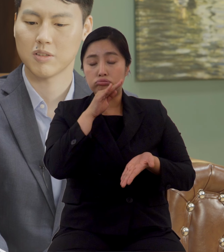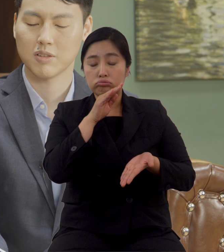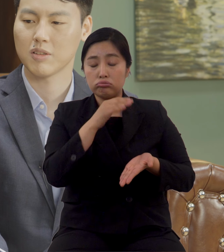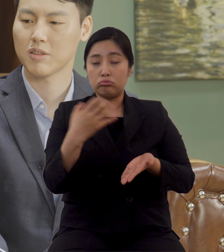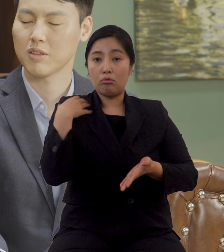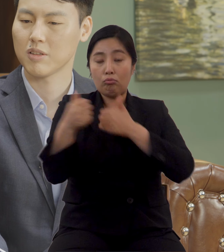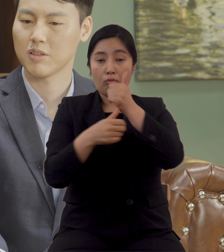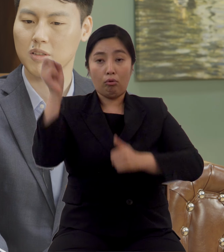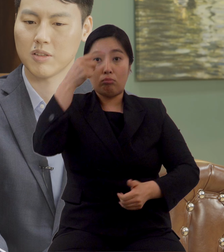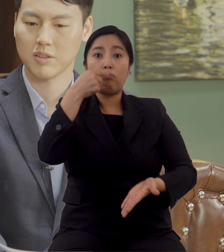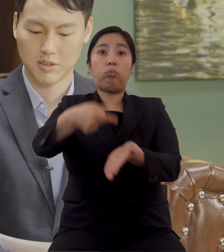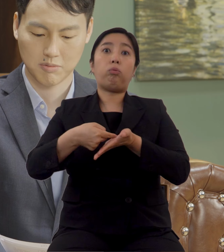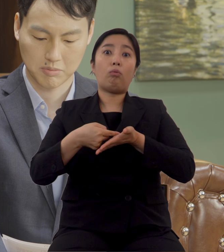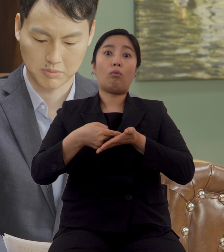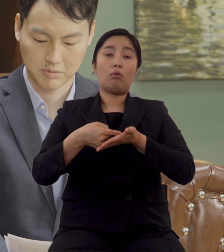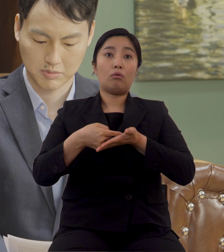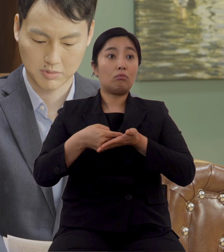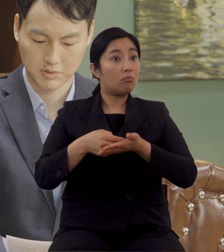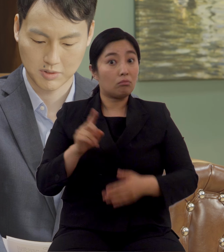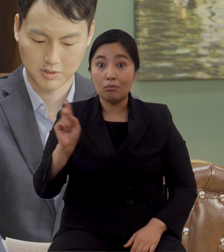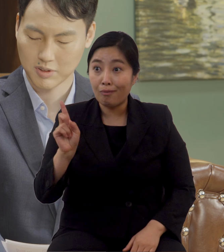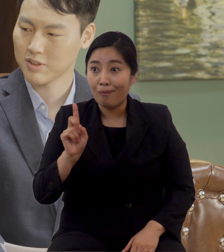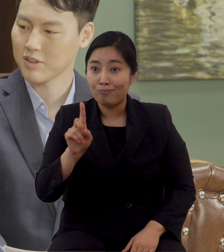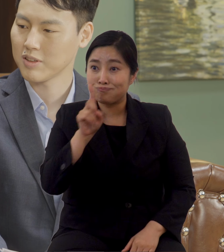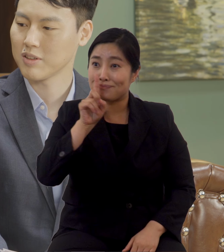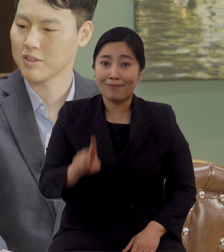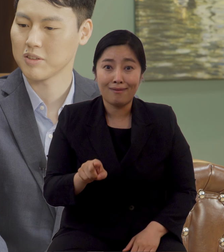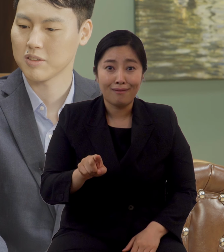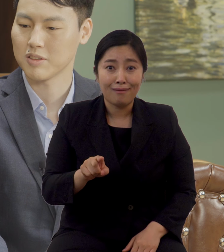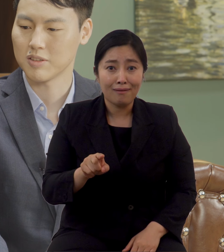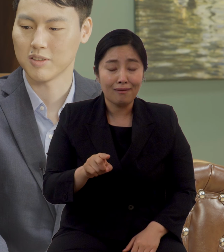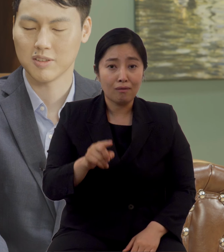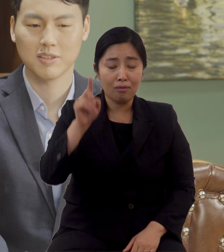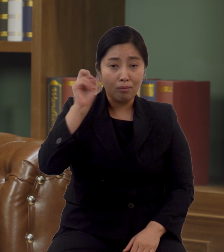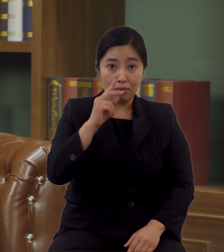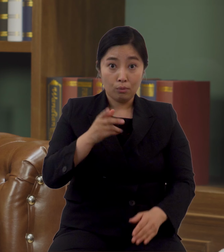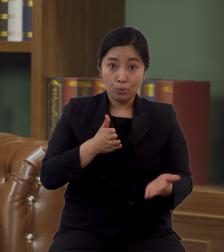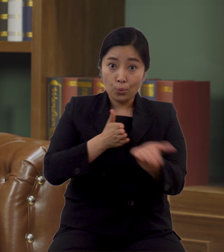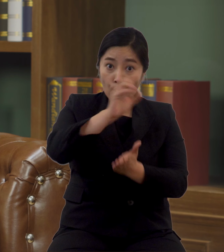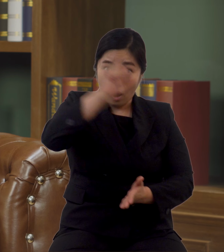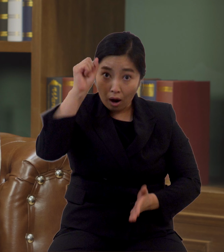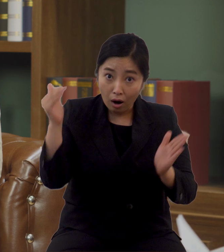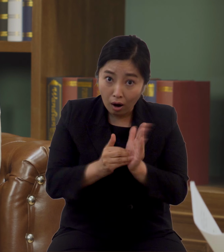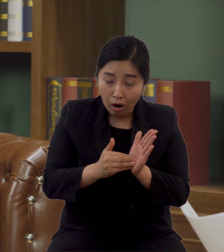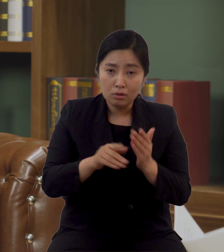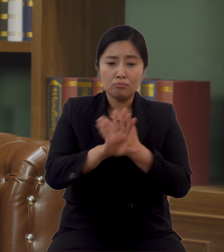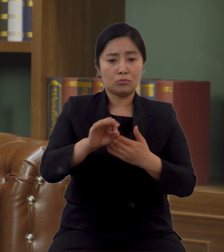그러고 나서 일단 상임위 올라가게 됐어요. 네? 무슨 말이죠? 아니,